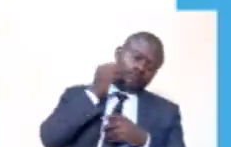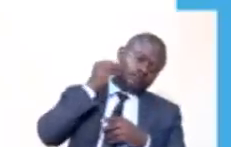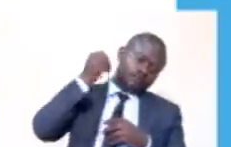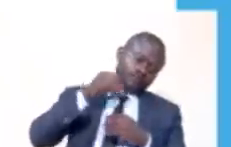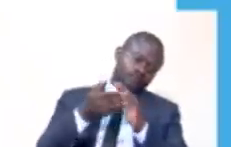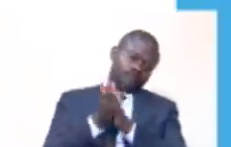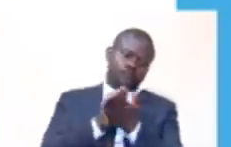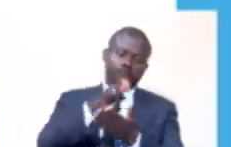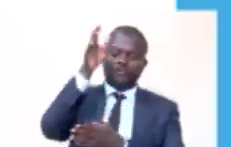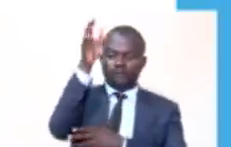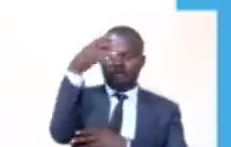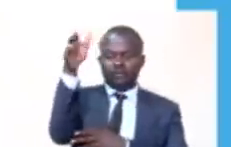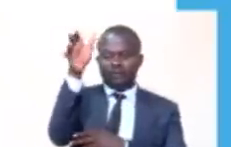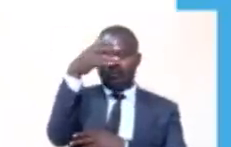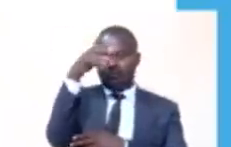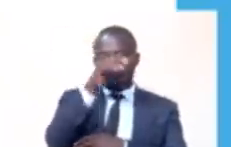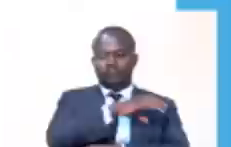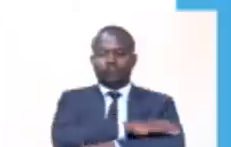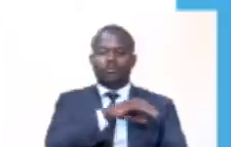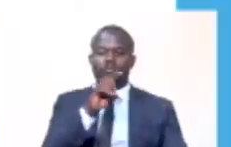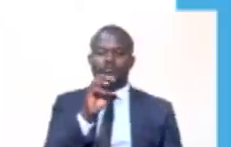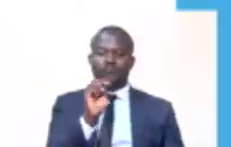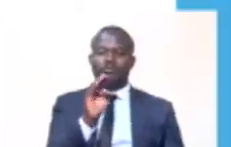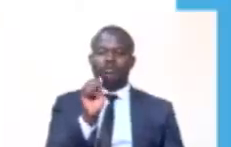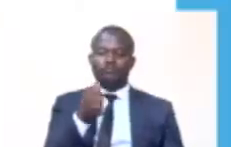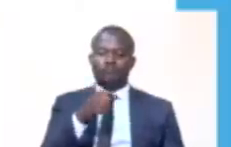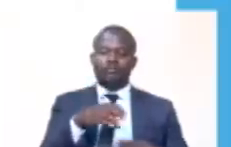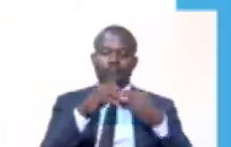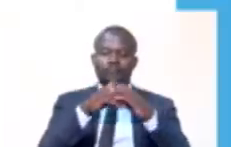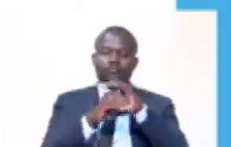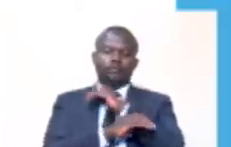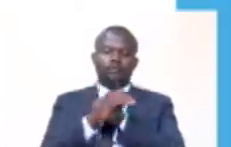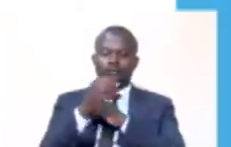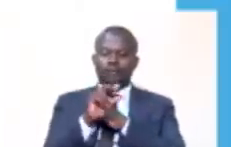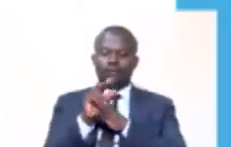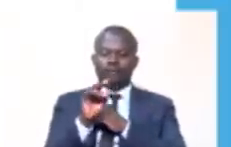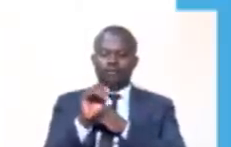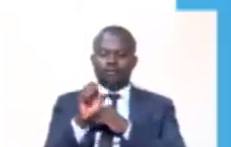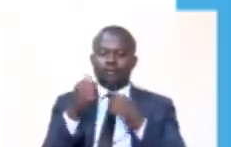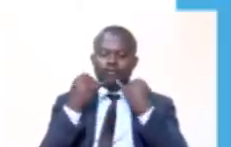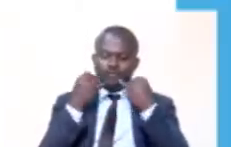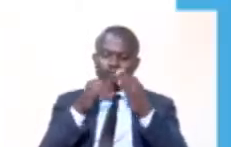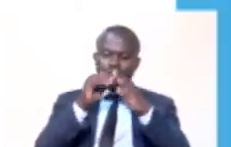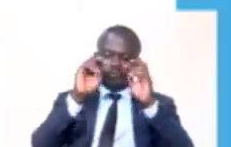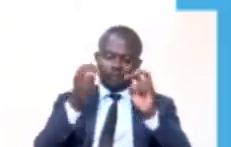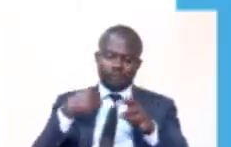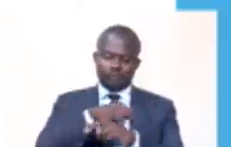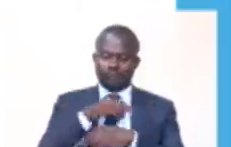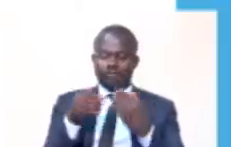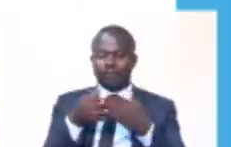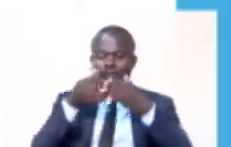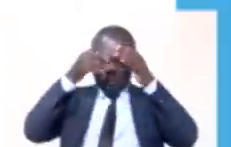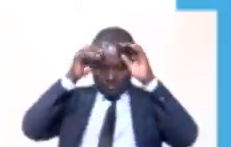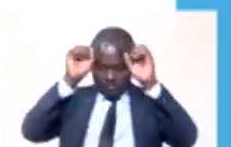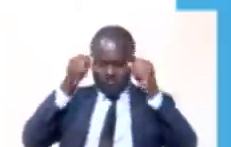yarashyikirijwe idrapo na Colonel Dumbia, akaba ari uyobora igihugu cya Guinea. Uyu mugabo akaba arababwiye ati, cyangwa se uyu